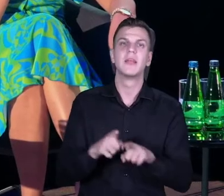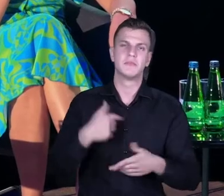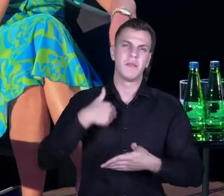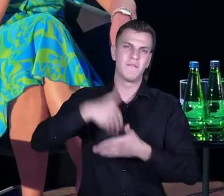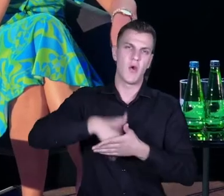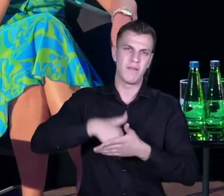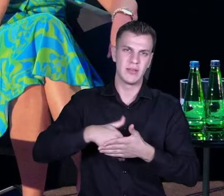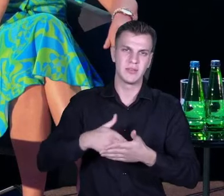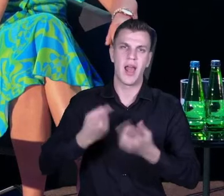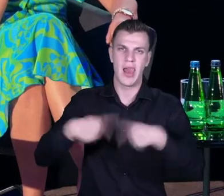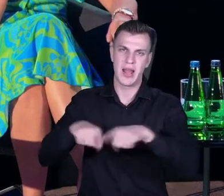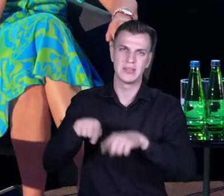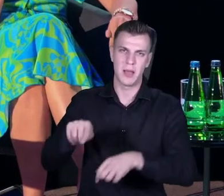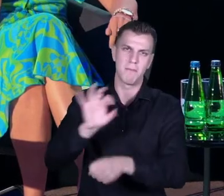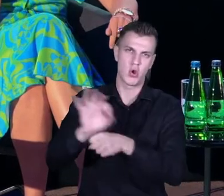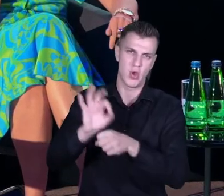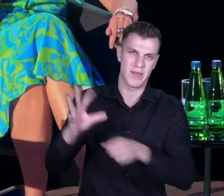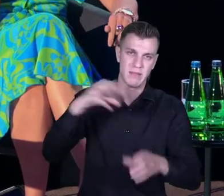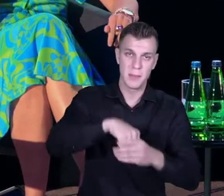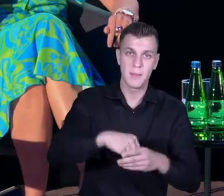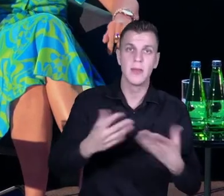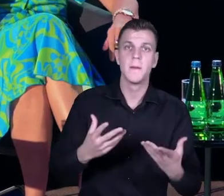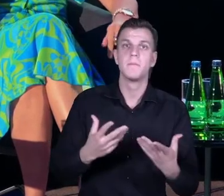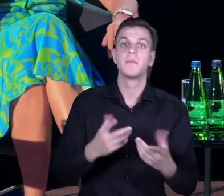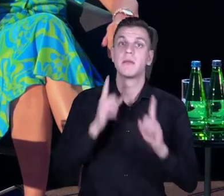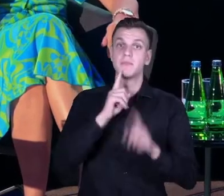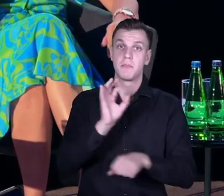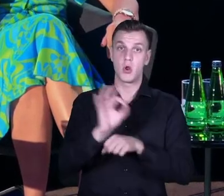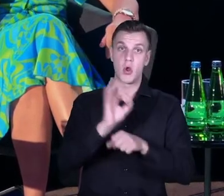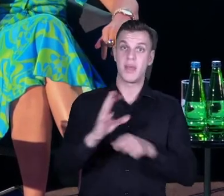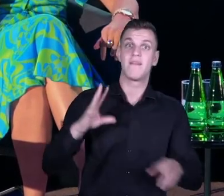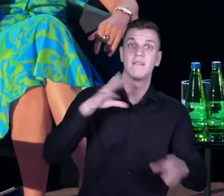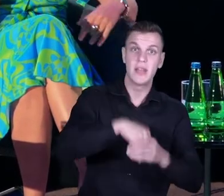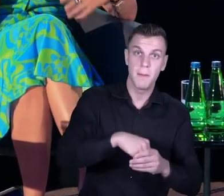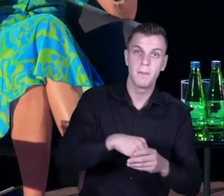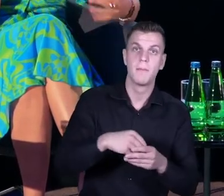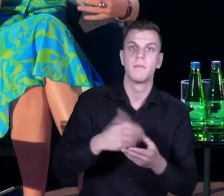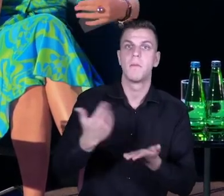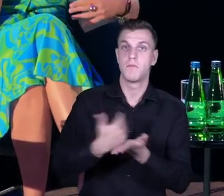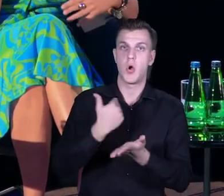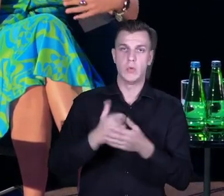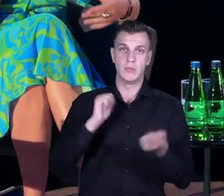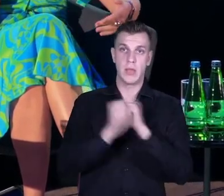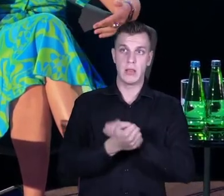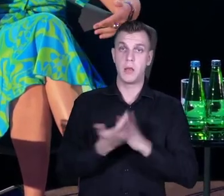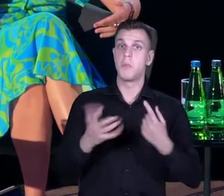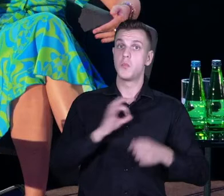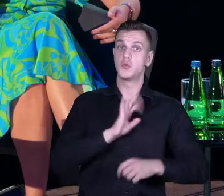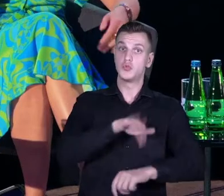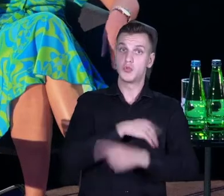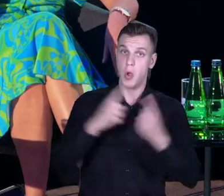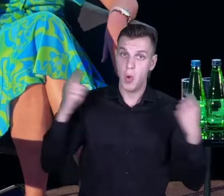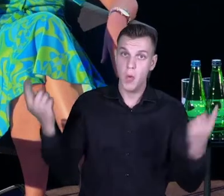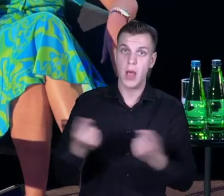klasy projektowej, ponieważ sam udział w projekcie zmienił nie tylko moją szkołę, moich uczniów,